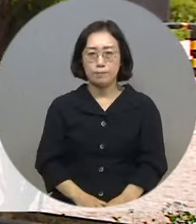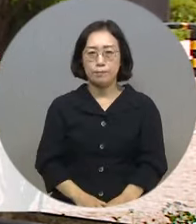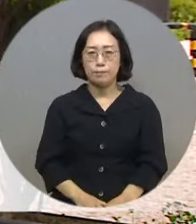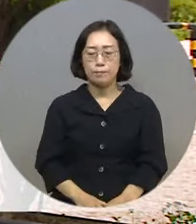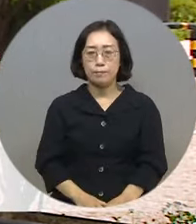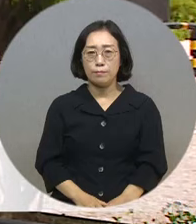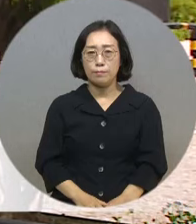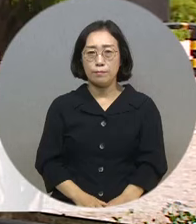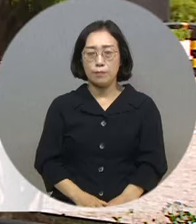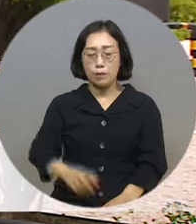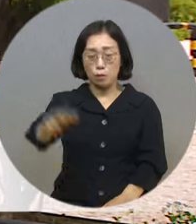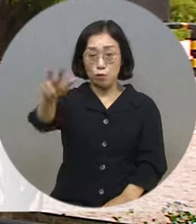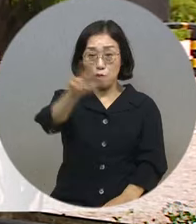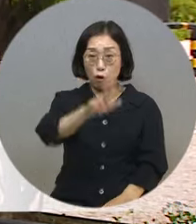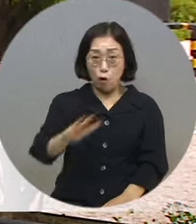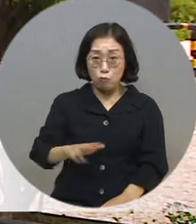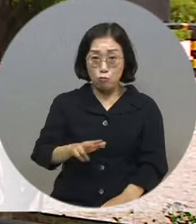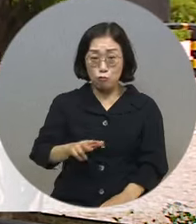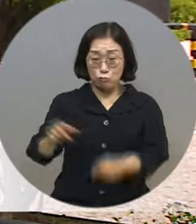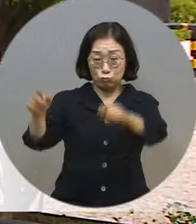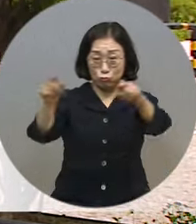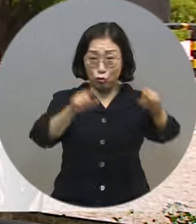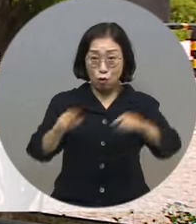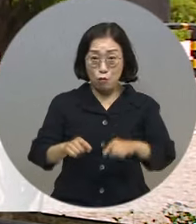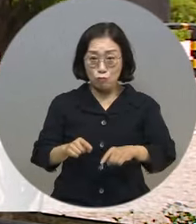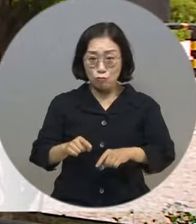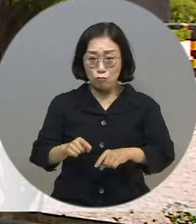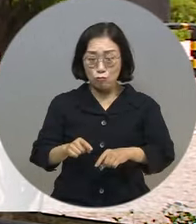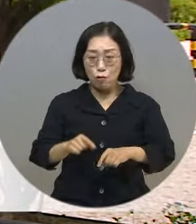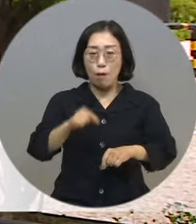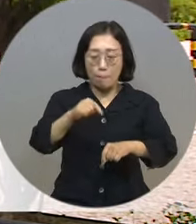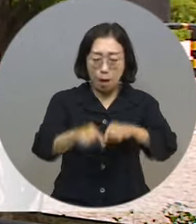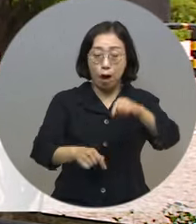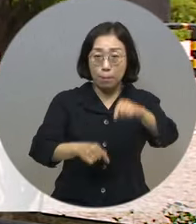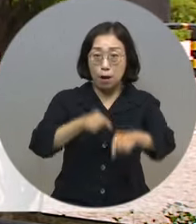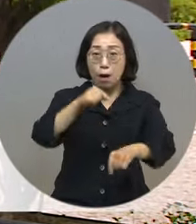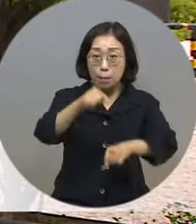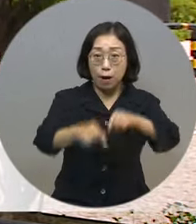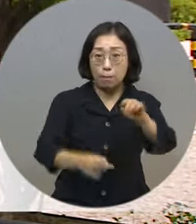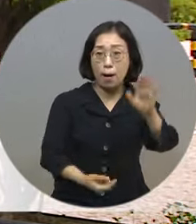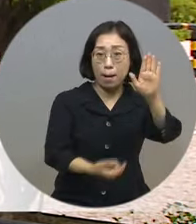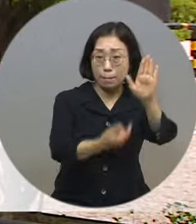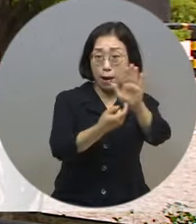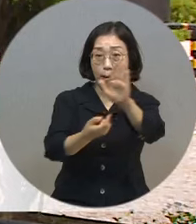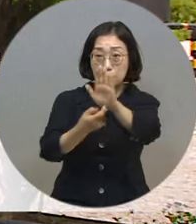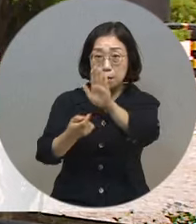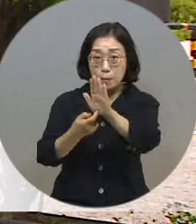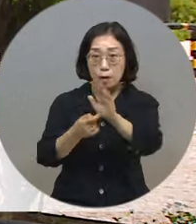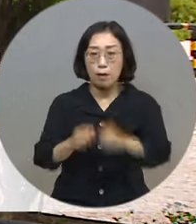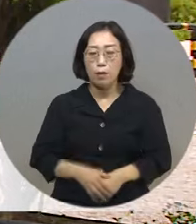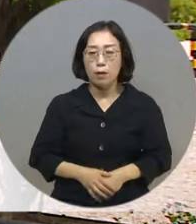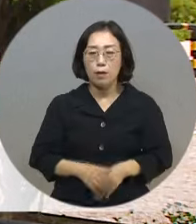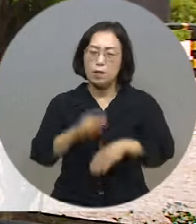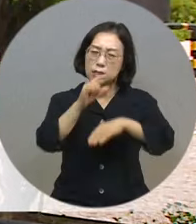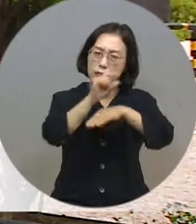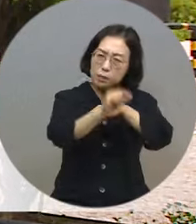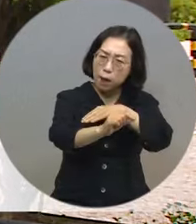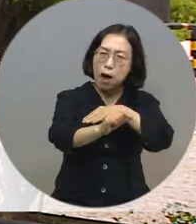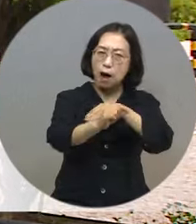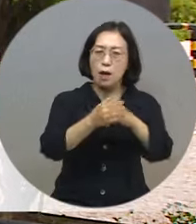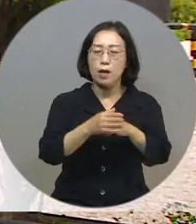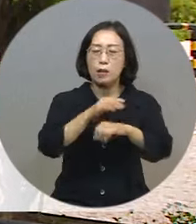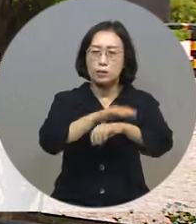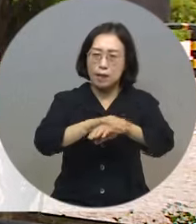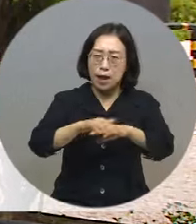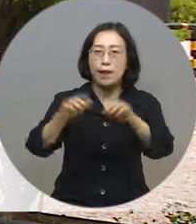생각으로 전국 일주를 하면서 그 속에서 어 좀 지방이 좀